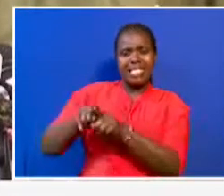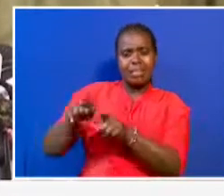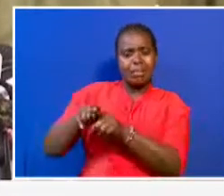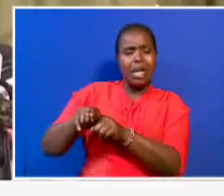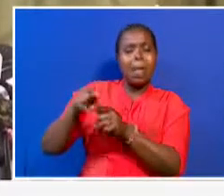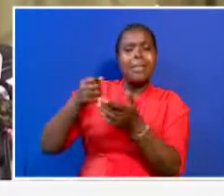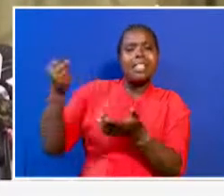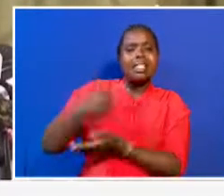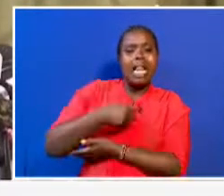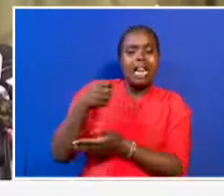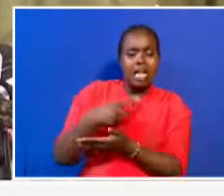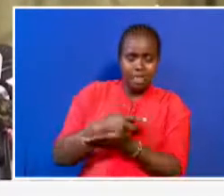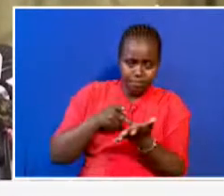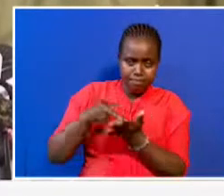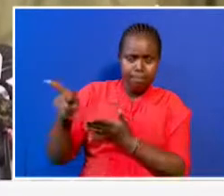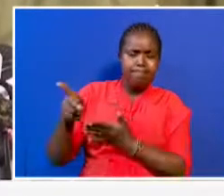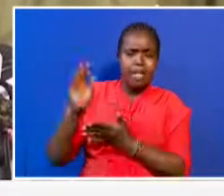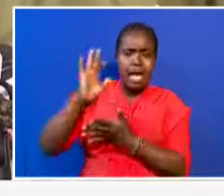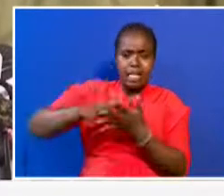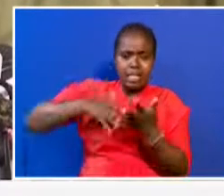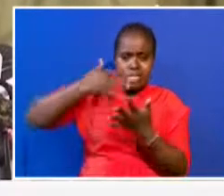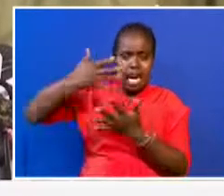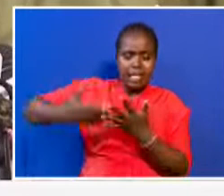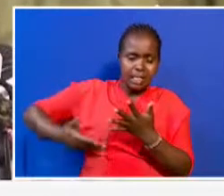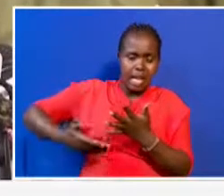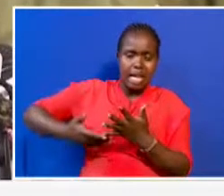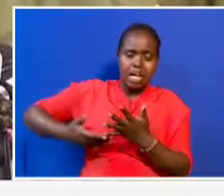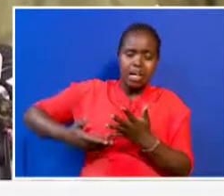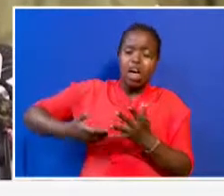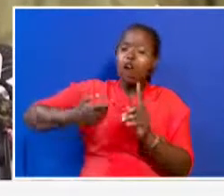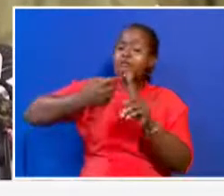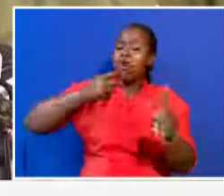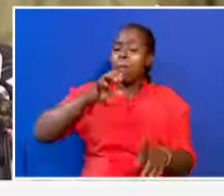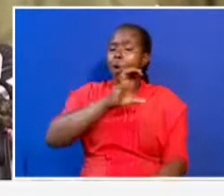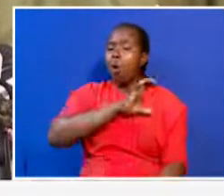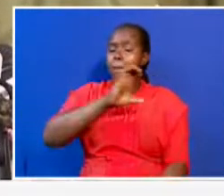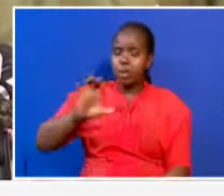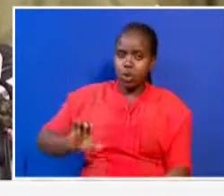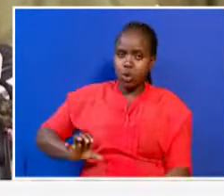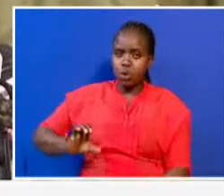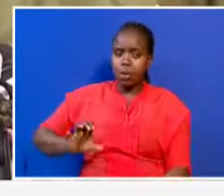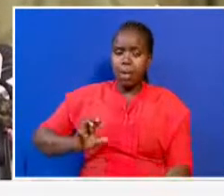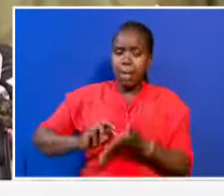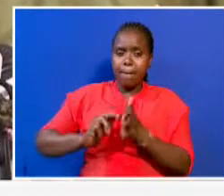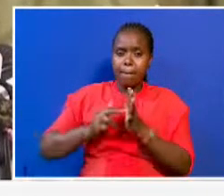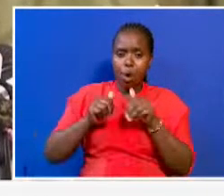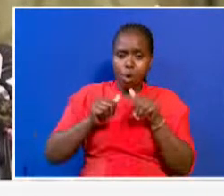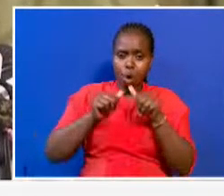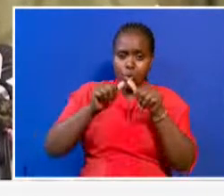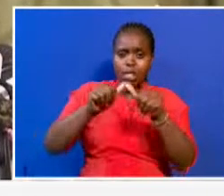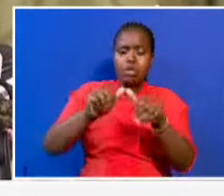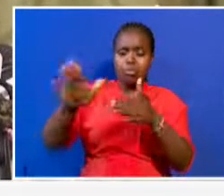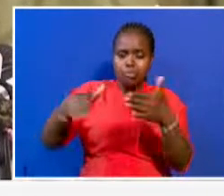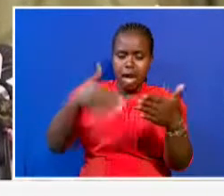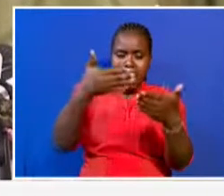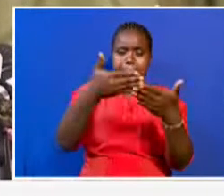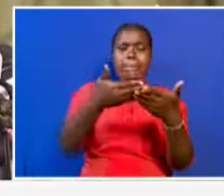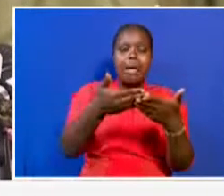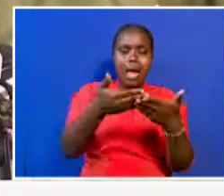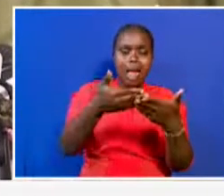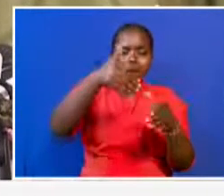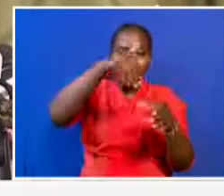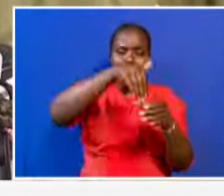structures as set or advised by the Commission will continue to be applied